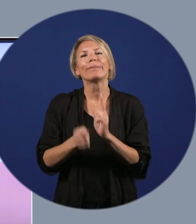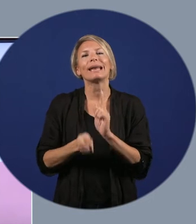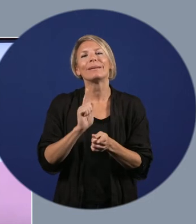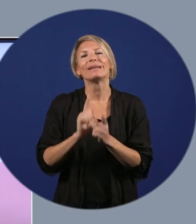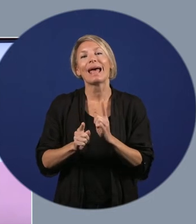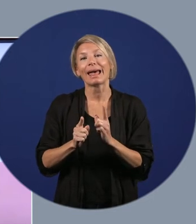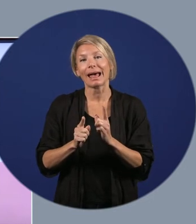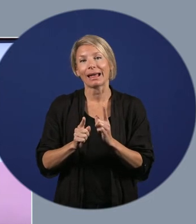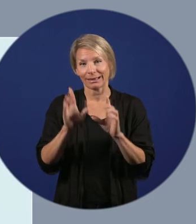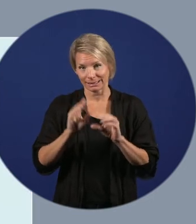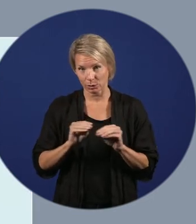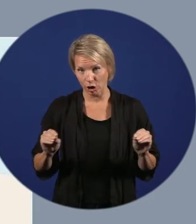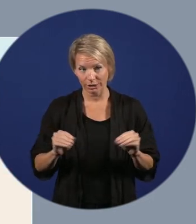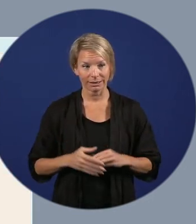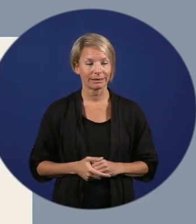preliminära resultatet.